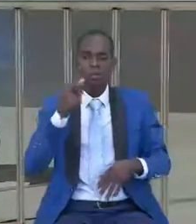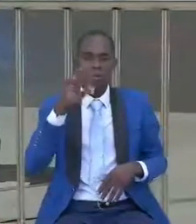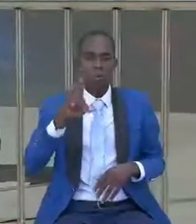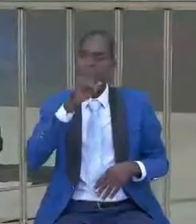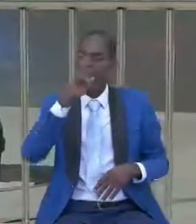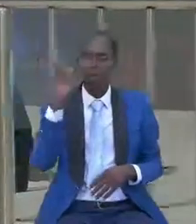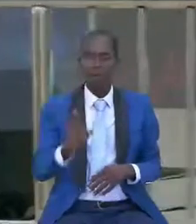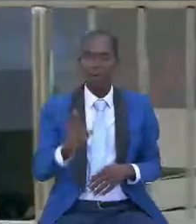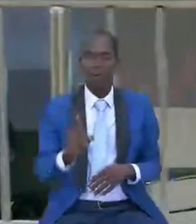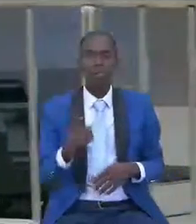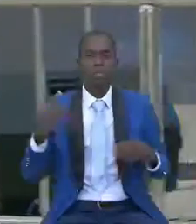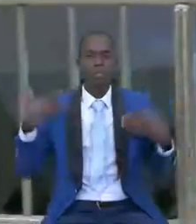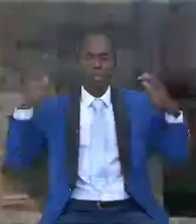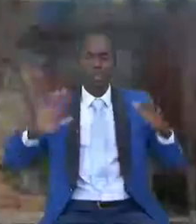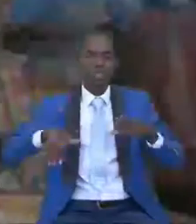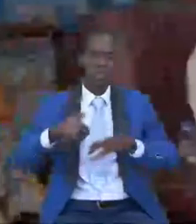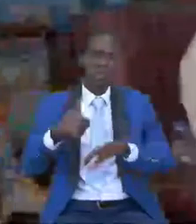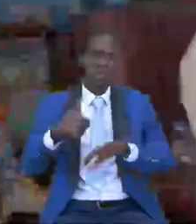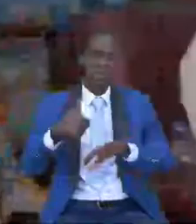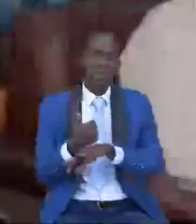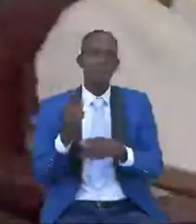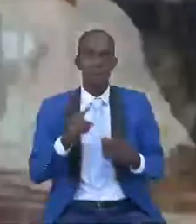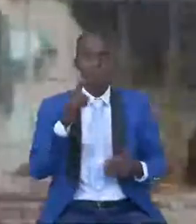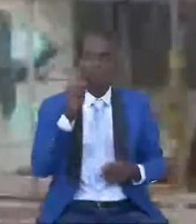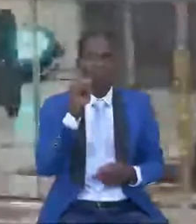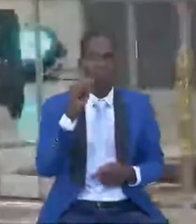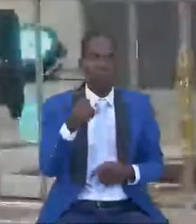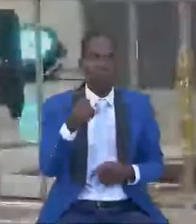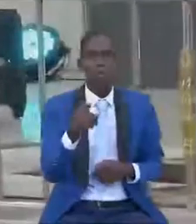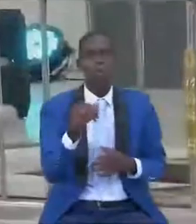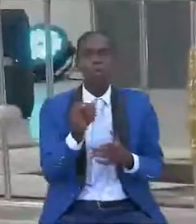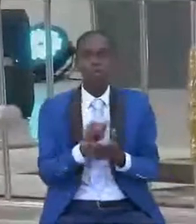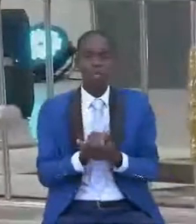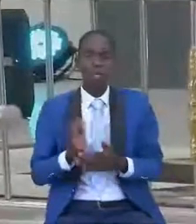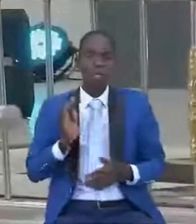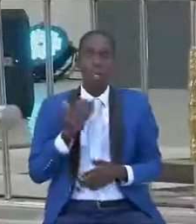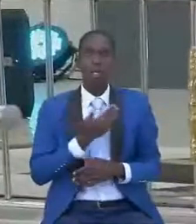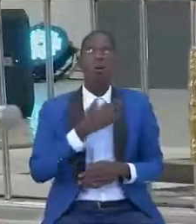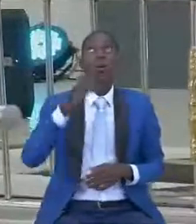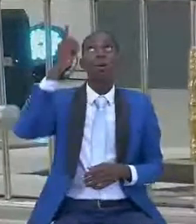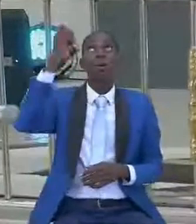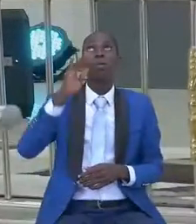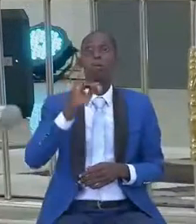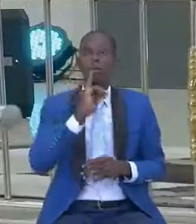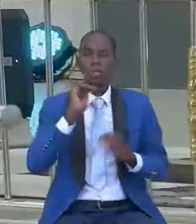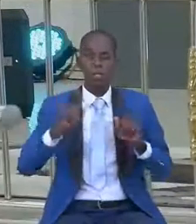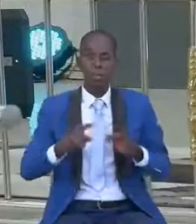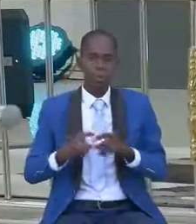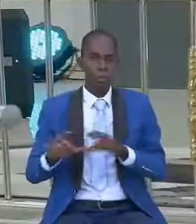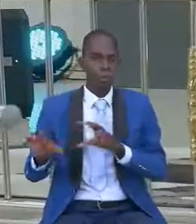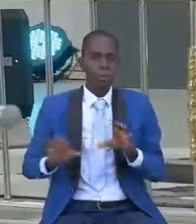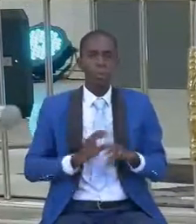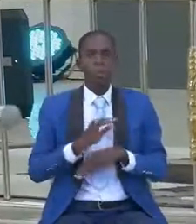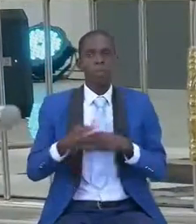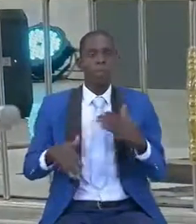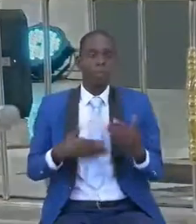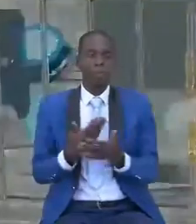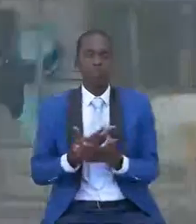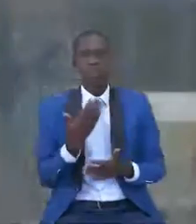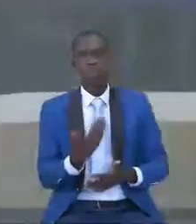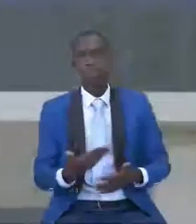l'ange a confirmé que notre Dieu est capable de faire toutes choses. Voyons